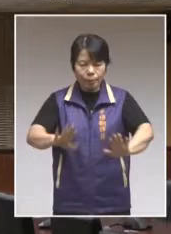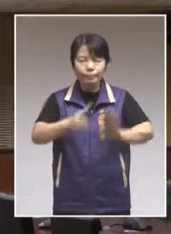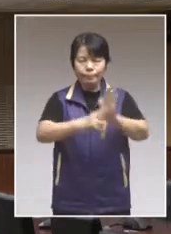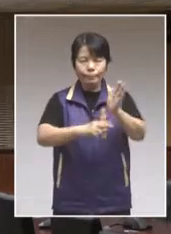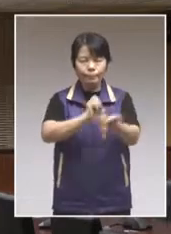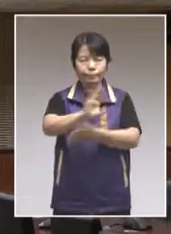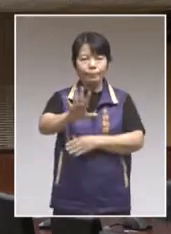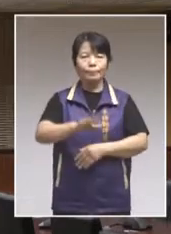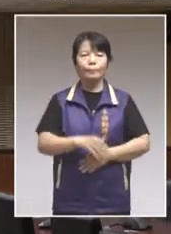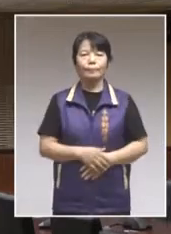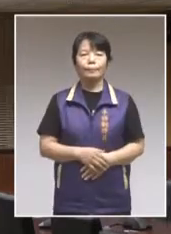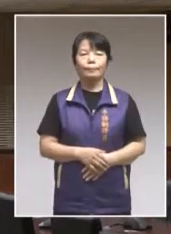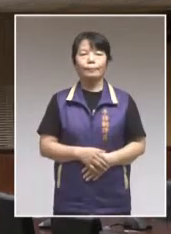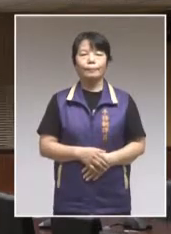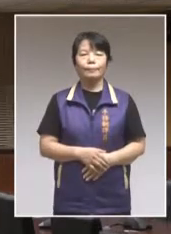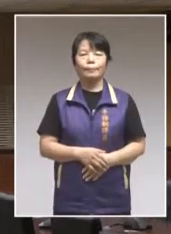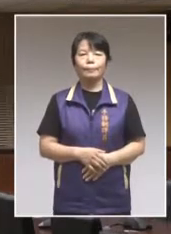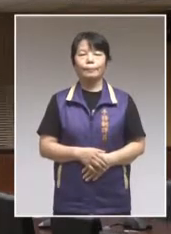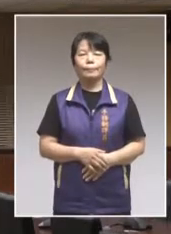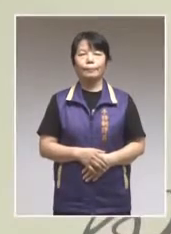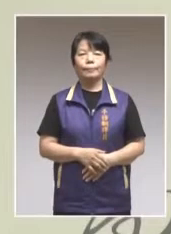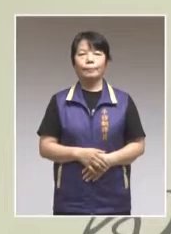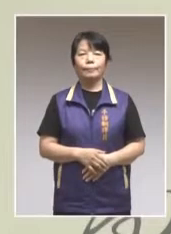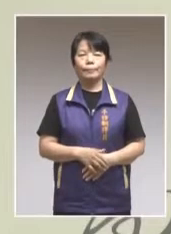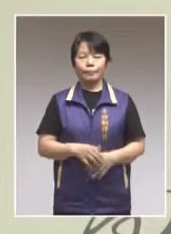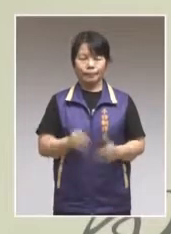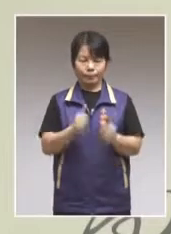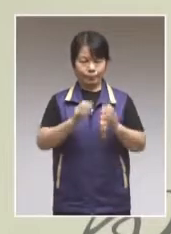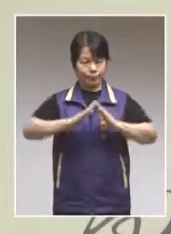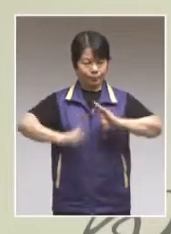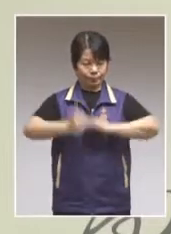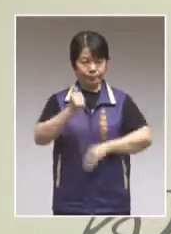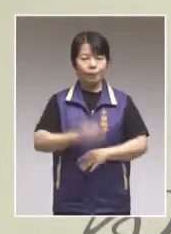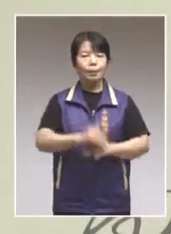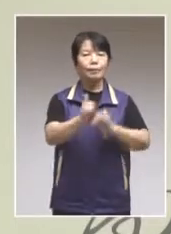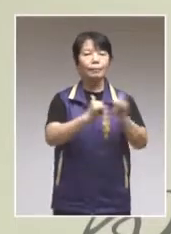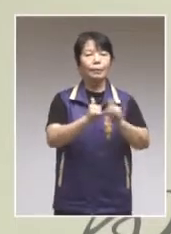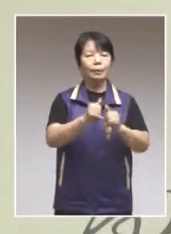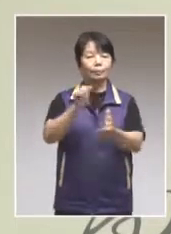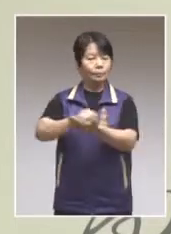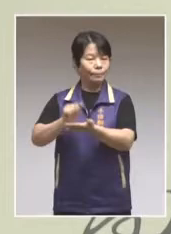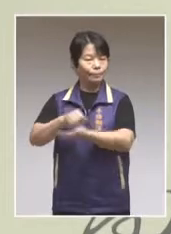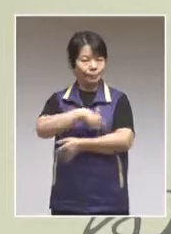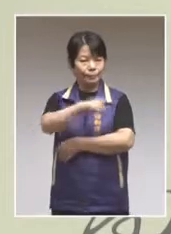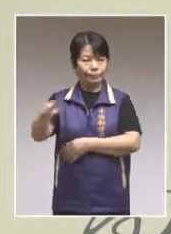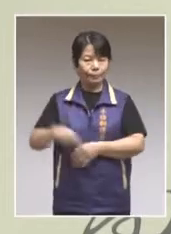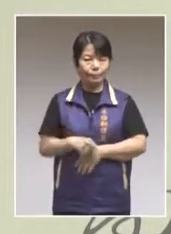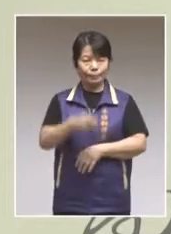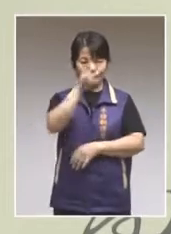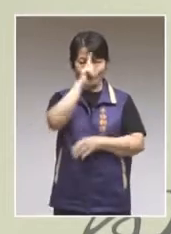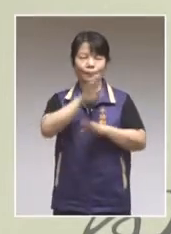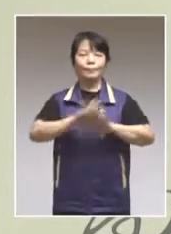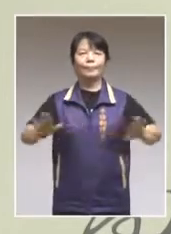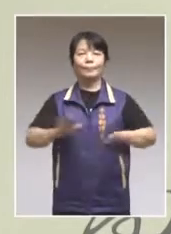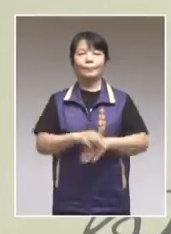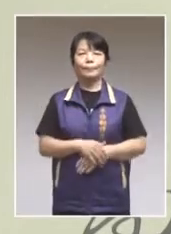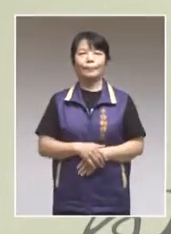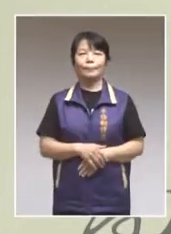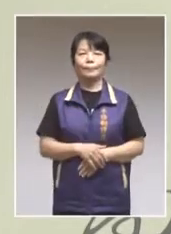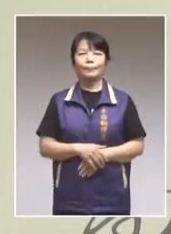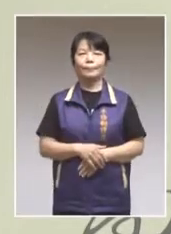我们的李主任来跟大家说明。 谢谢市长。各位市民朋友，各位记者朋友，大家午安啊。